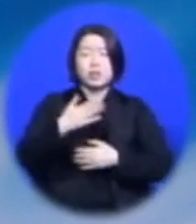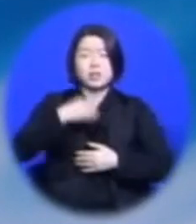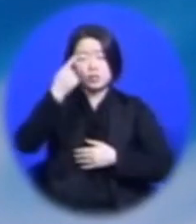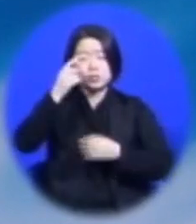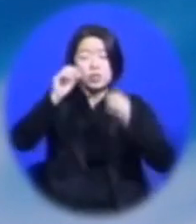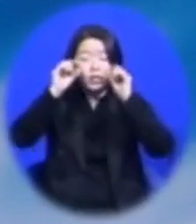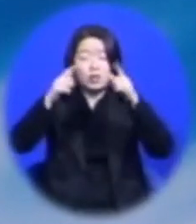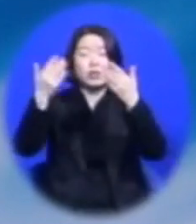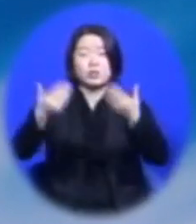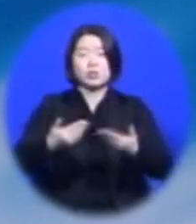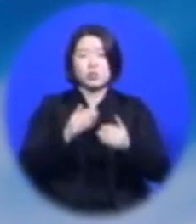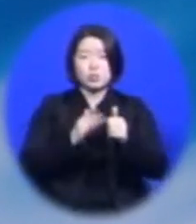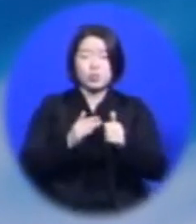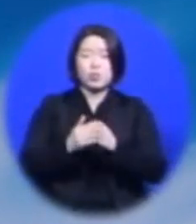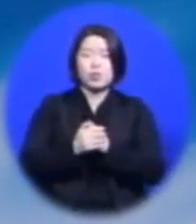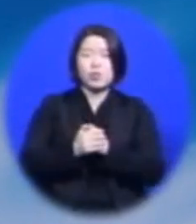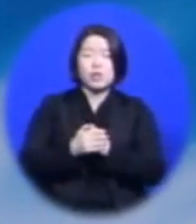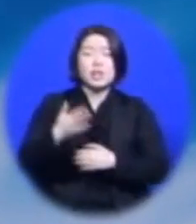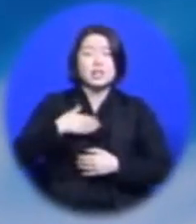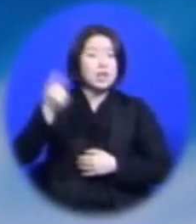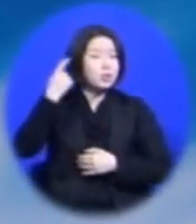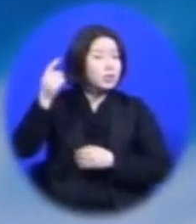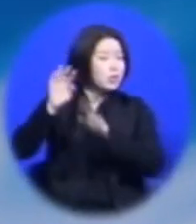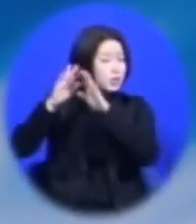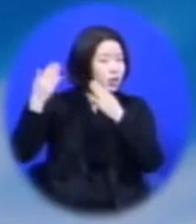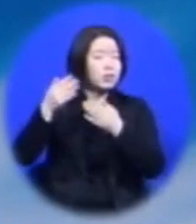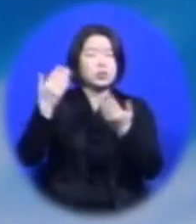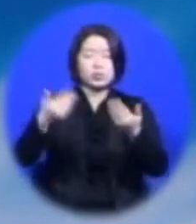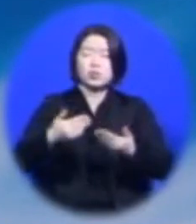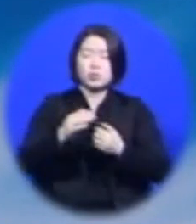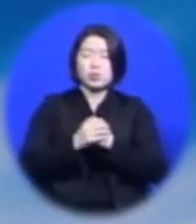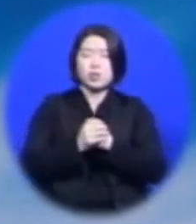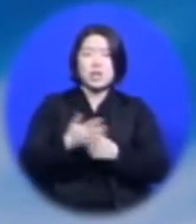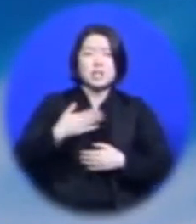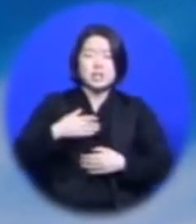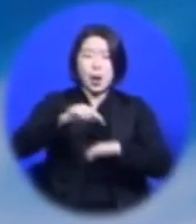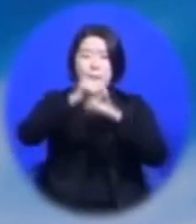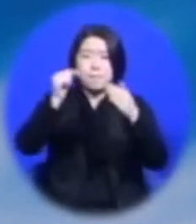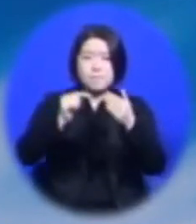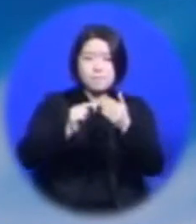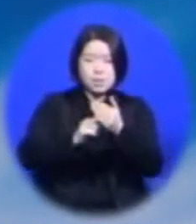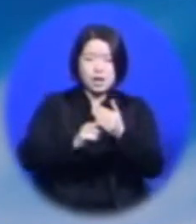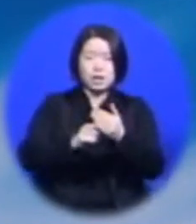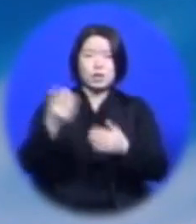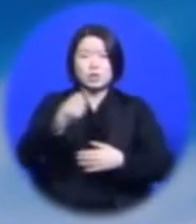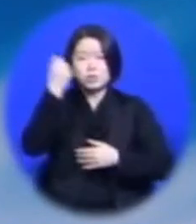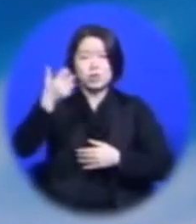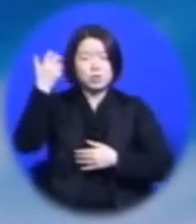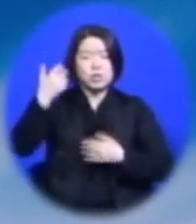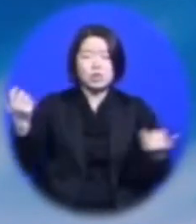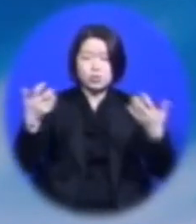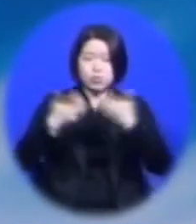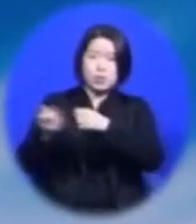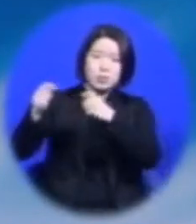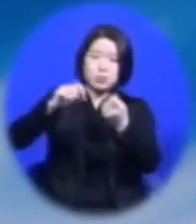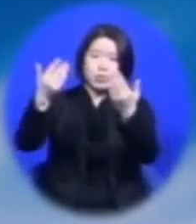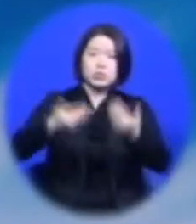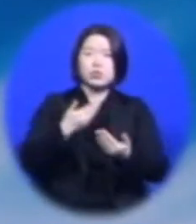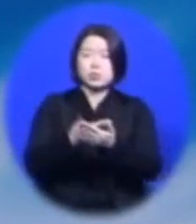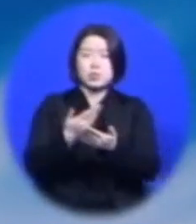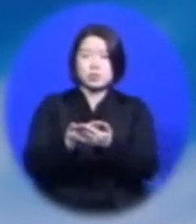눈을 열어주시고, 주님, 제 귀를 열어주시고, 제 심령에 성령의 충만함을